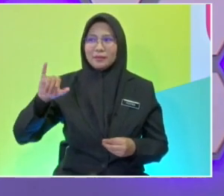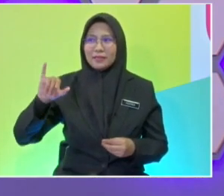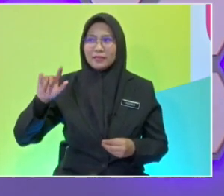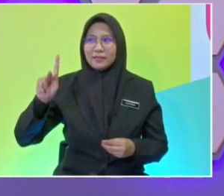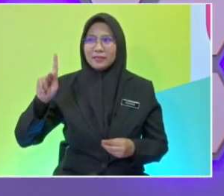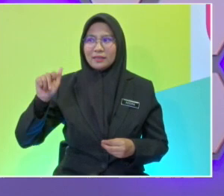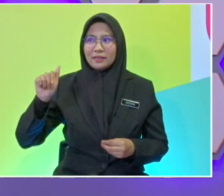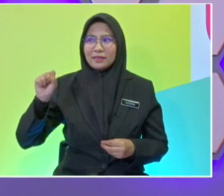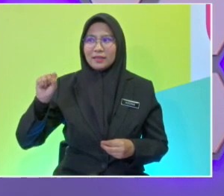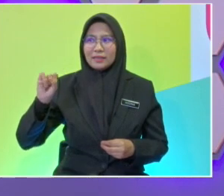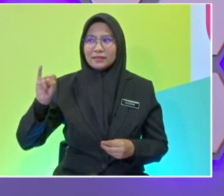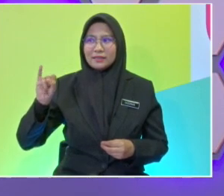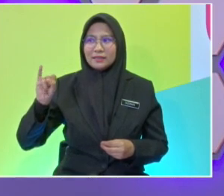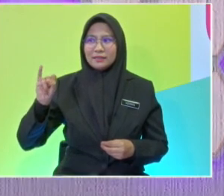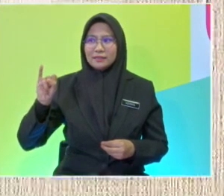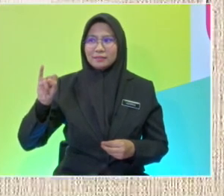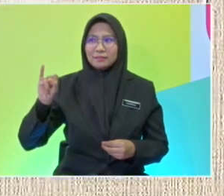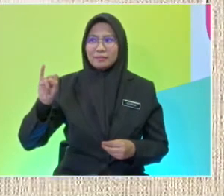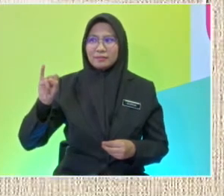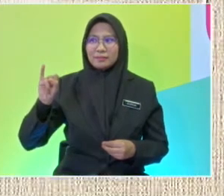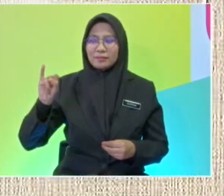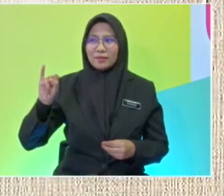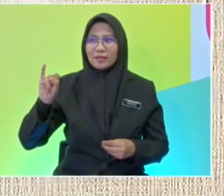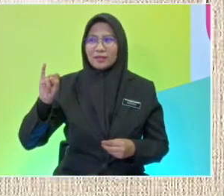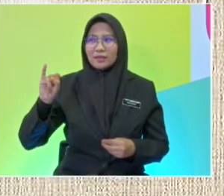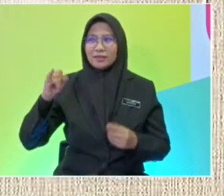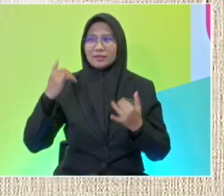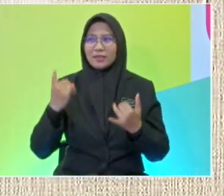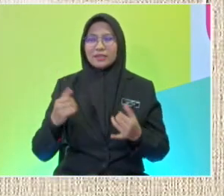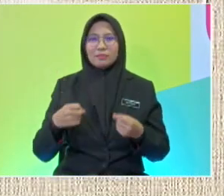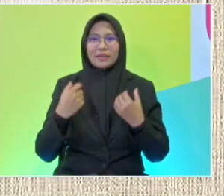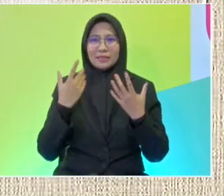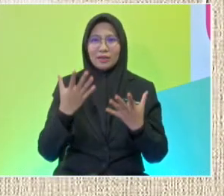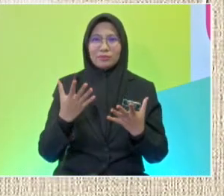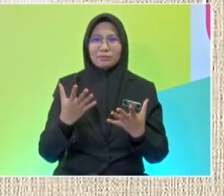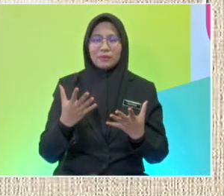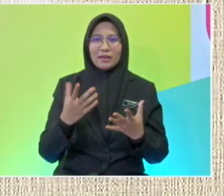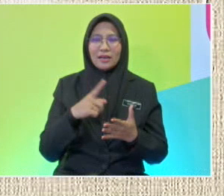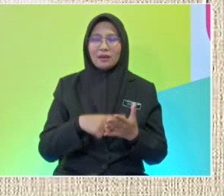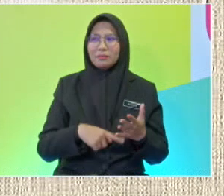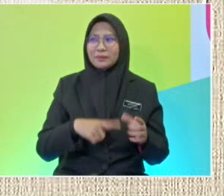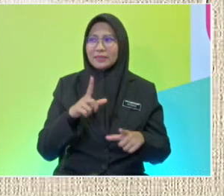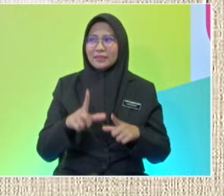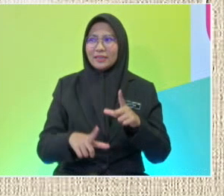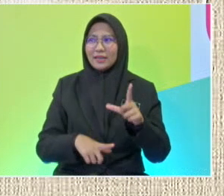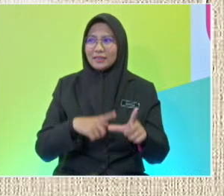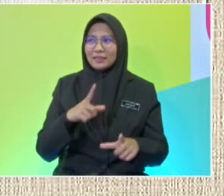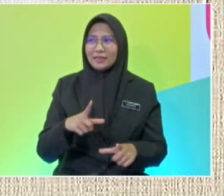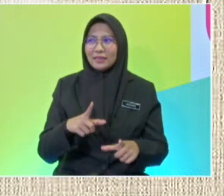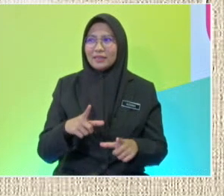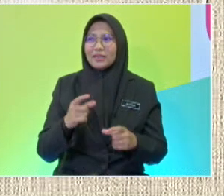taikan beban Malang kota metropolitan so bila kita perkataan yang dibagi itu summe huruf besar